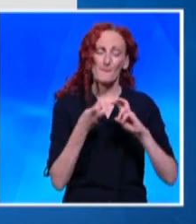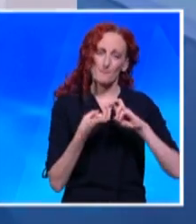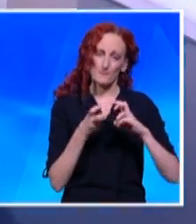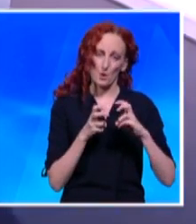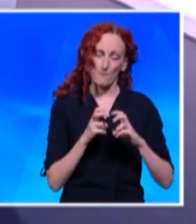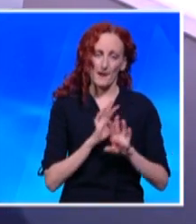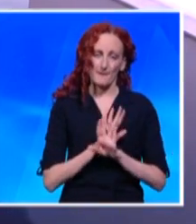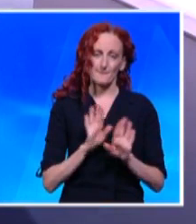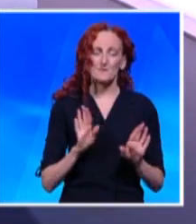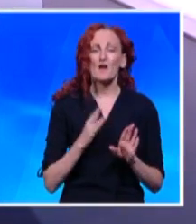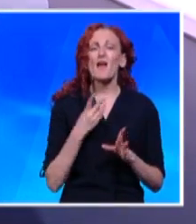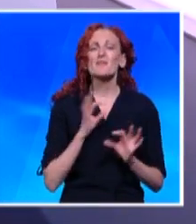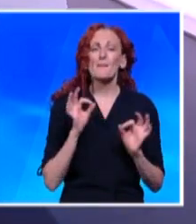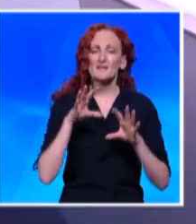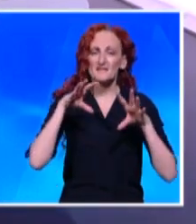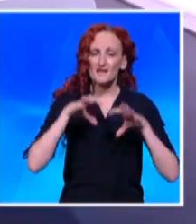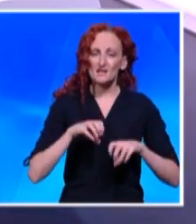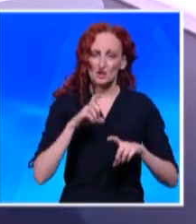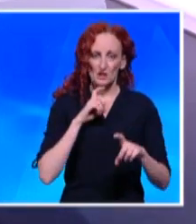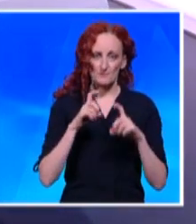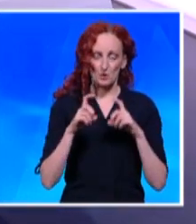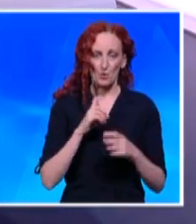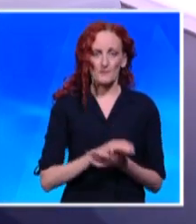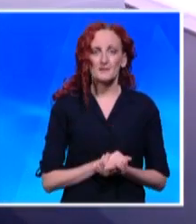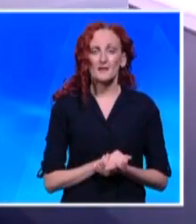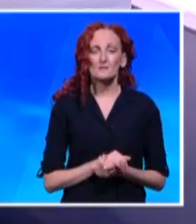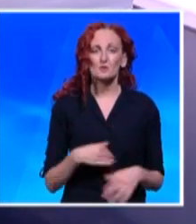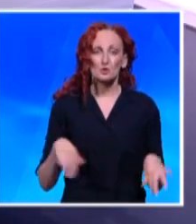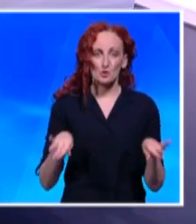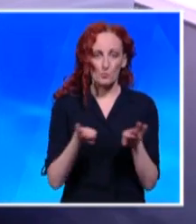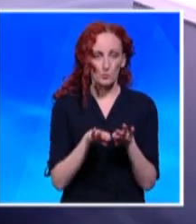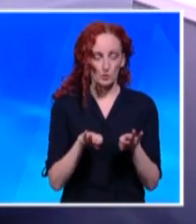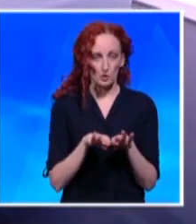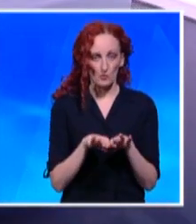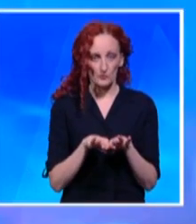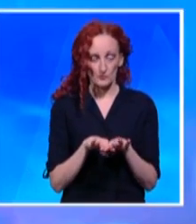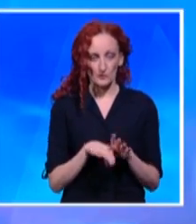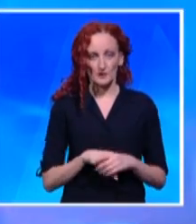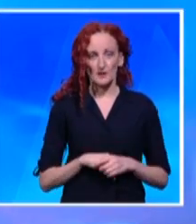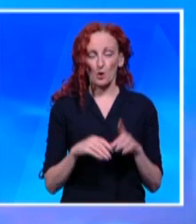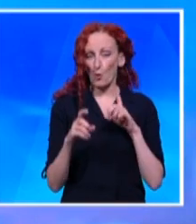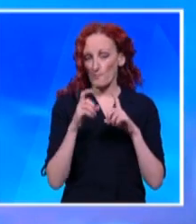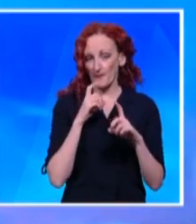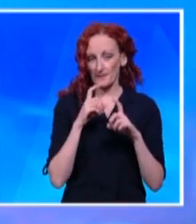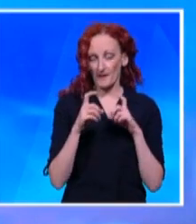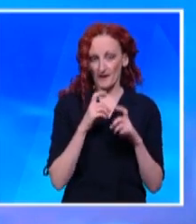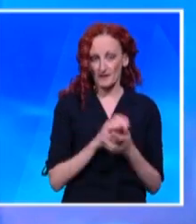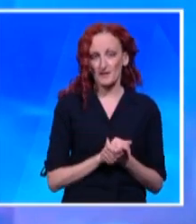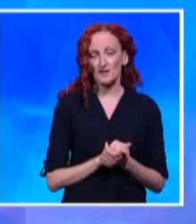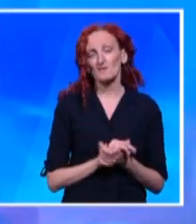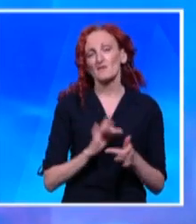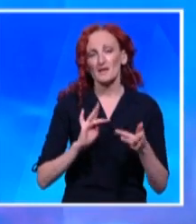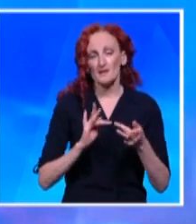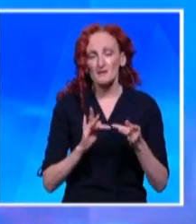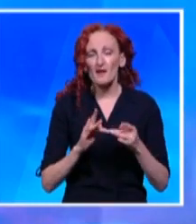се ангажирал с някакъв коментар. Но подобни язвителни коментари в социалните мрежи винаги